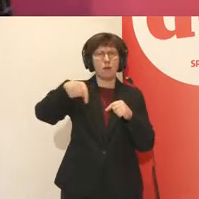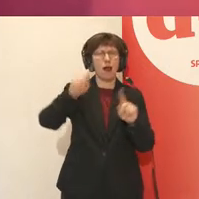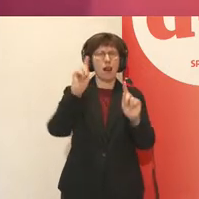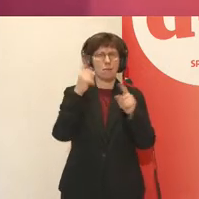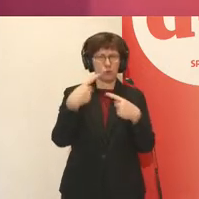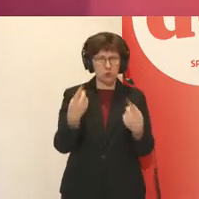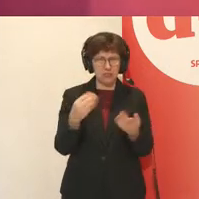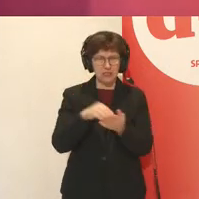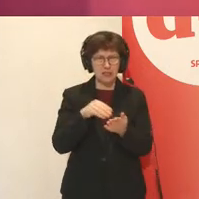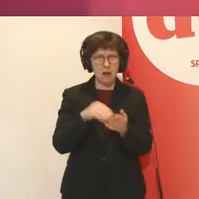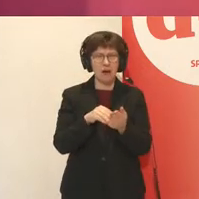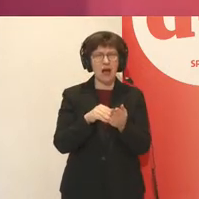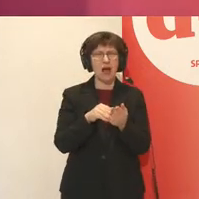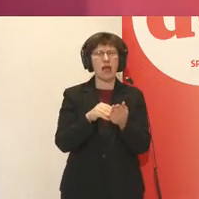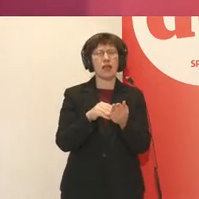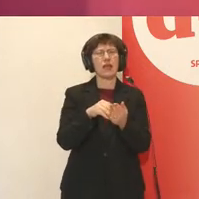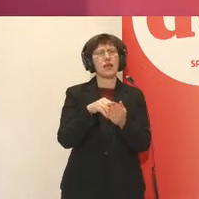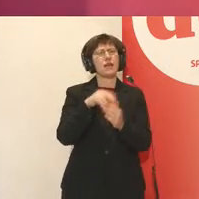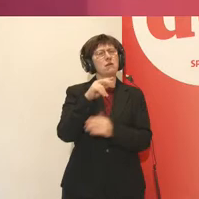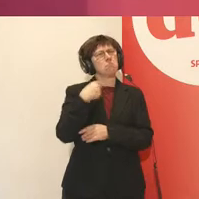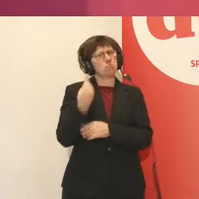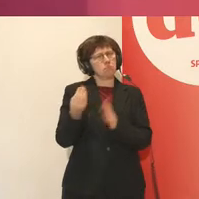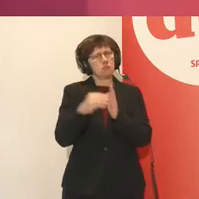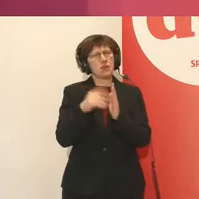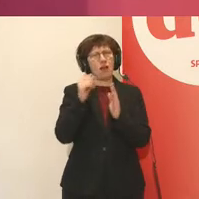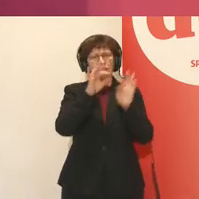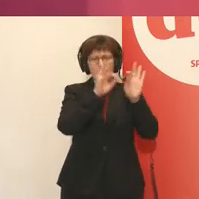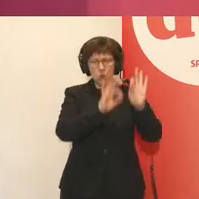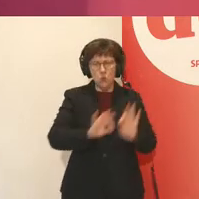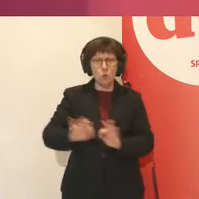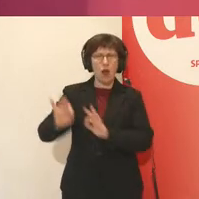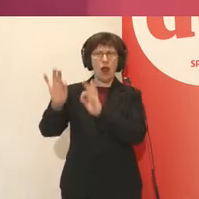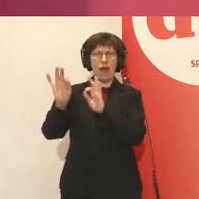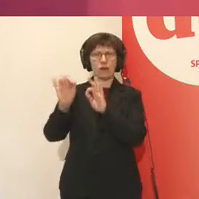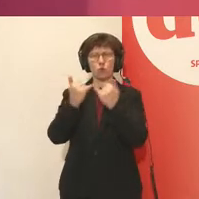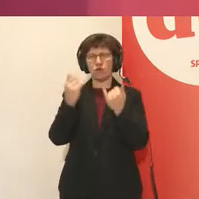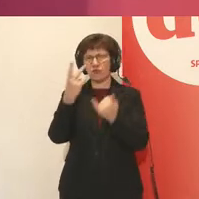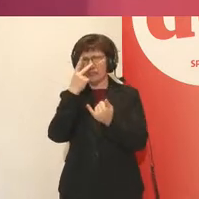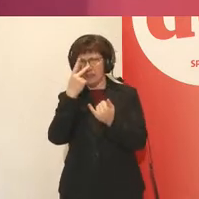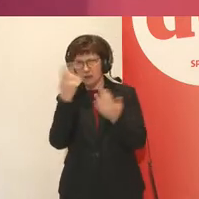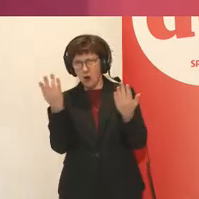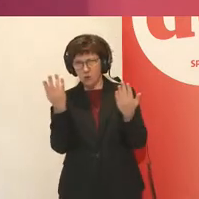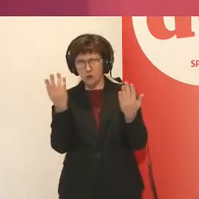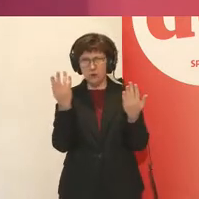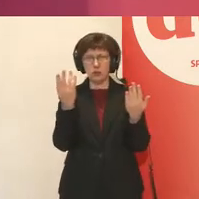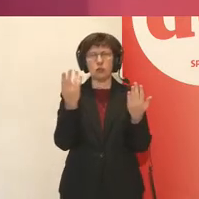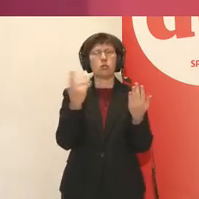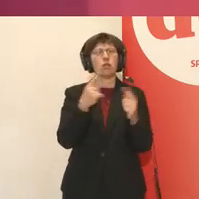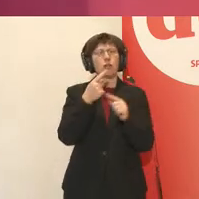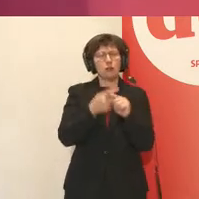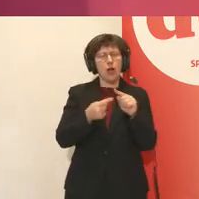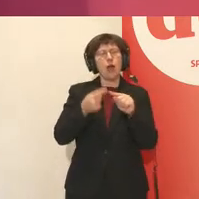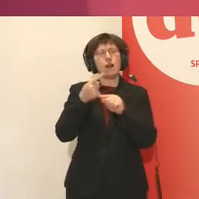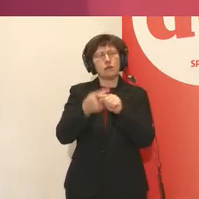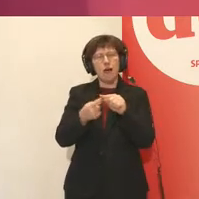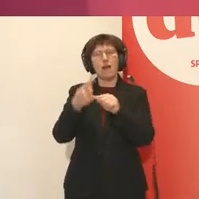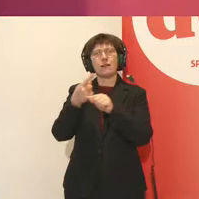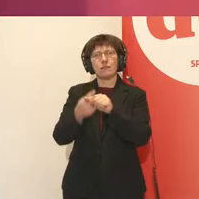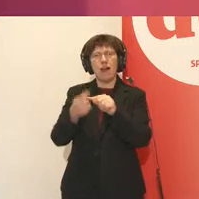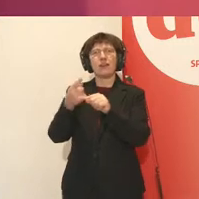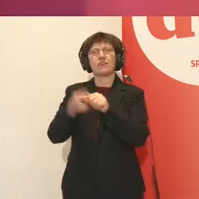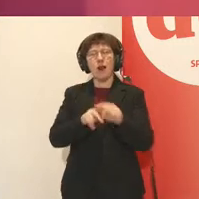musikeinlagen von neuester werde ich dann zu überleiten und dann stück für stück alle